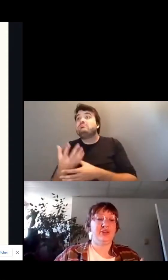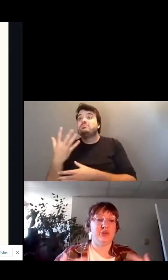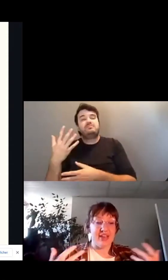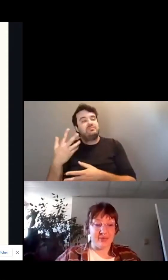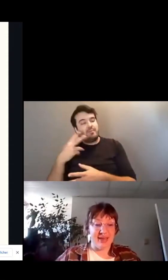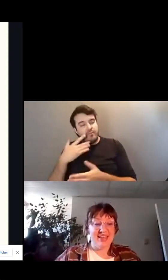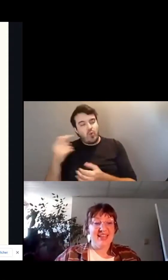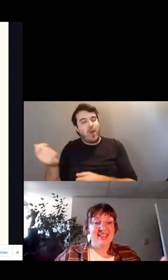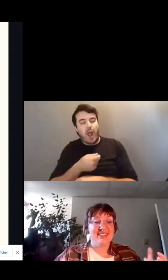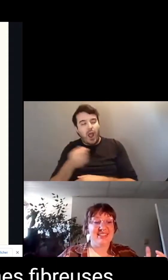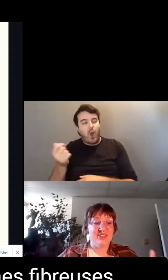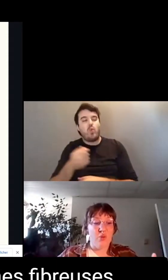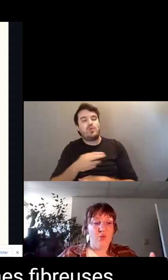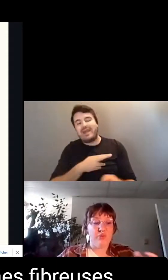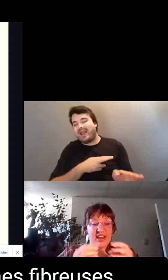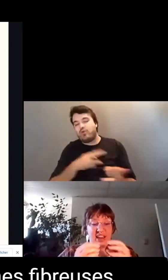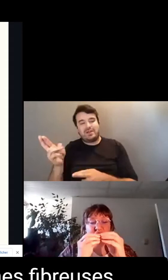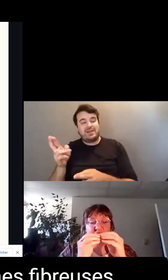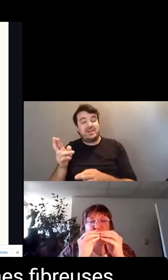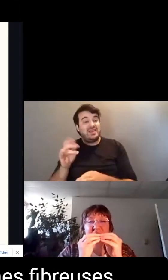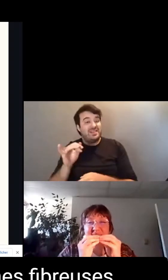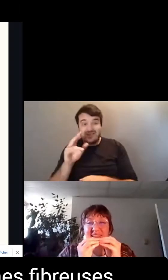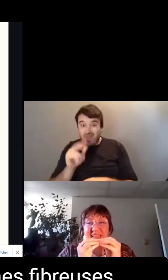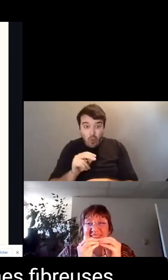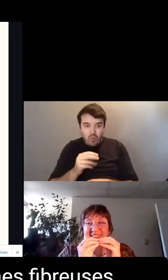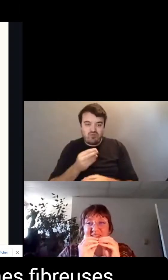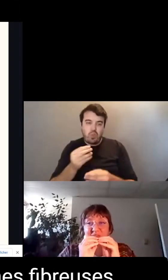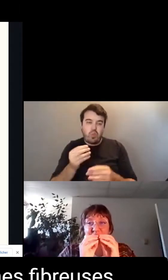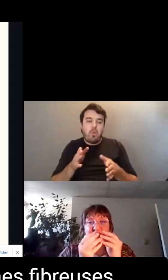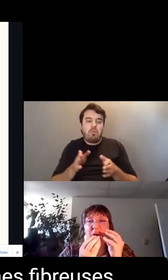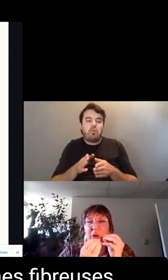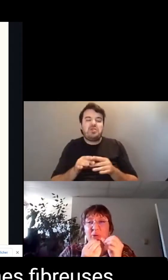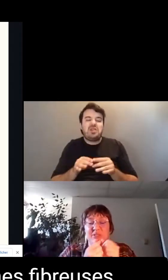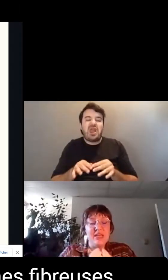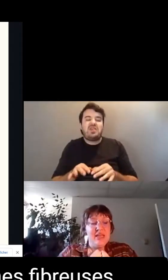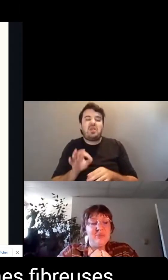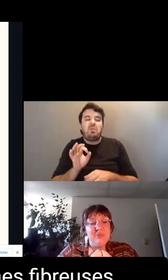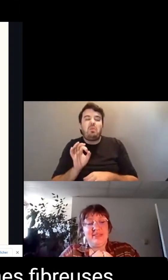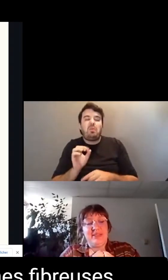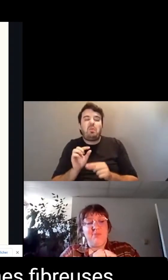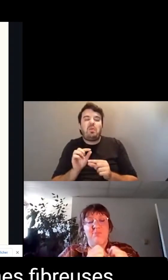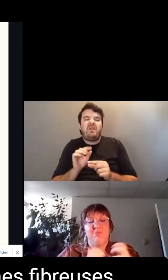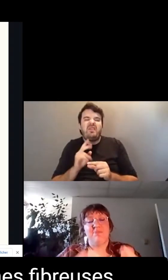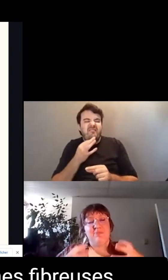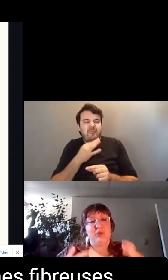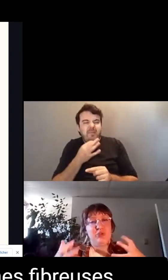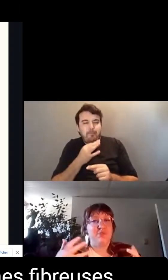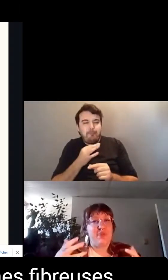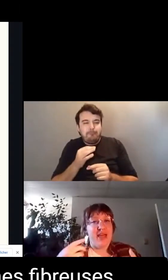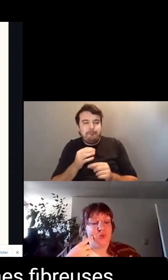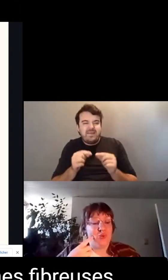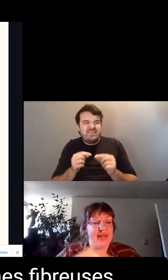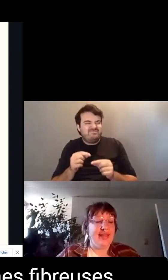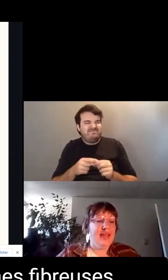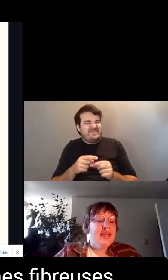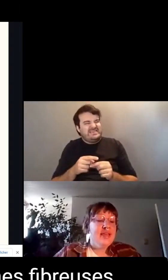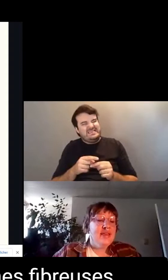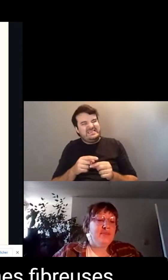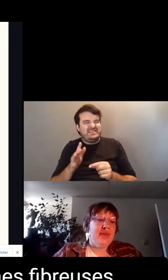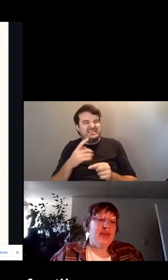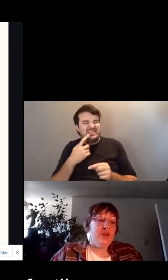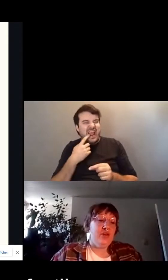arroser régulièrement. Sinon, vous allez avoir des petites racines fibreuses. Puis c'est pas super sous la